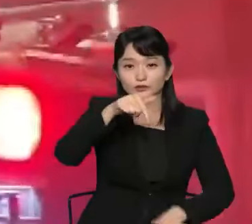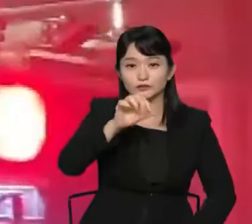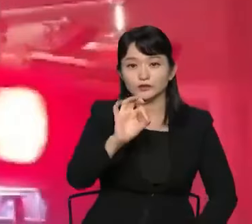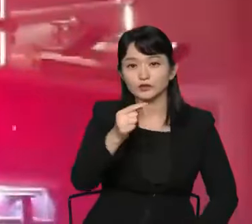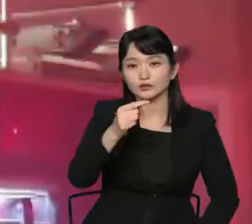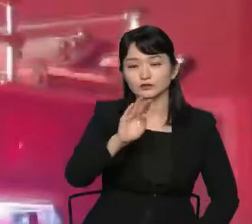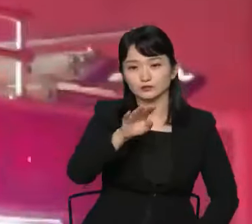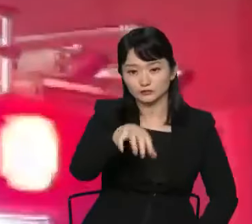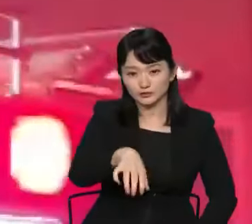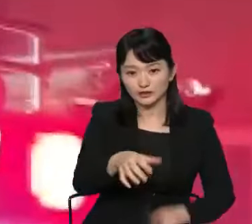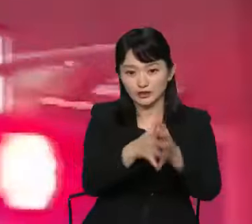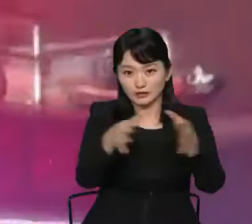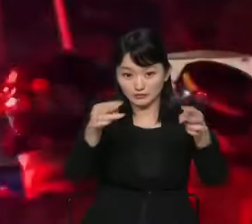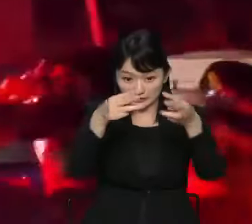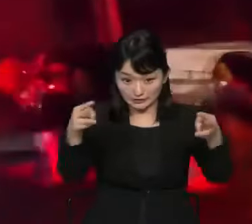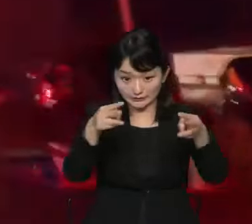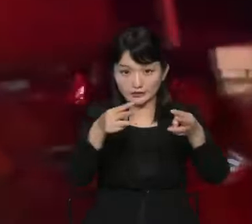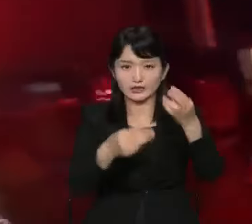아파트